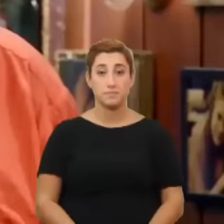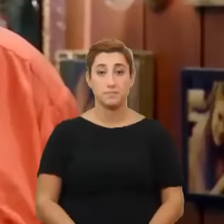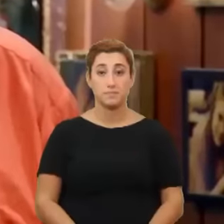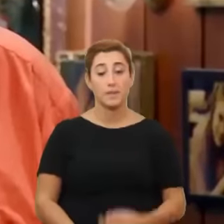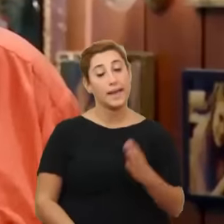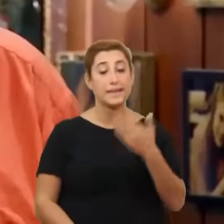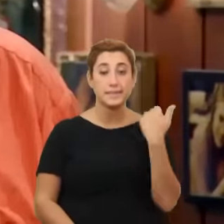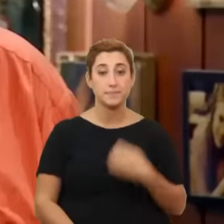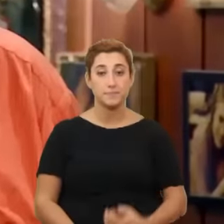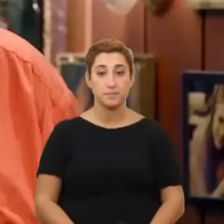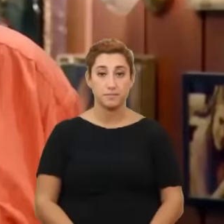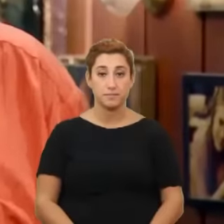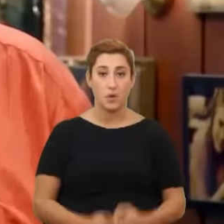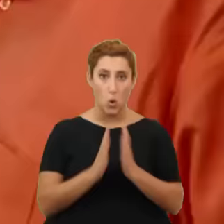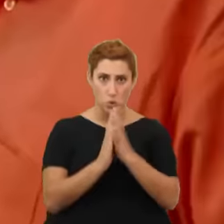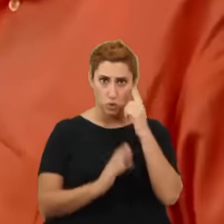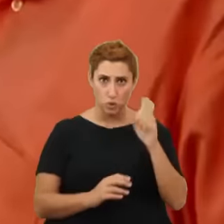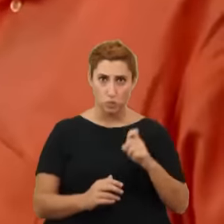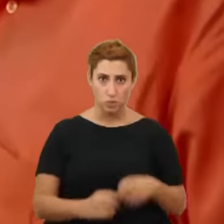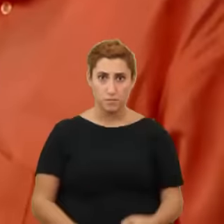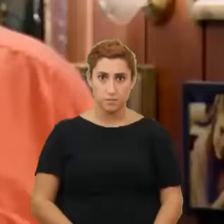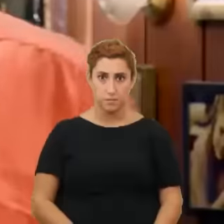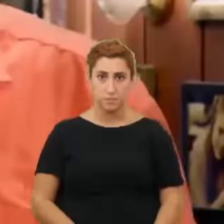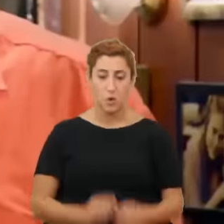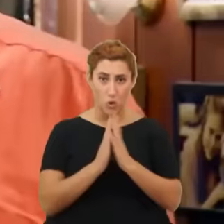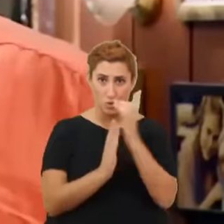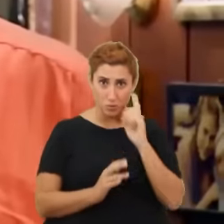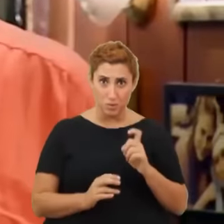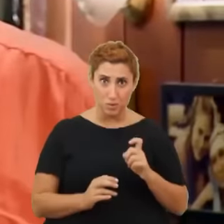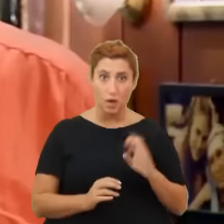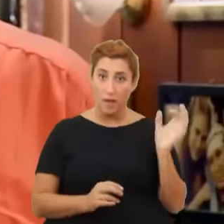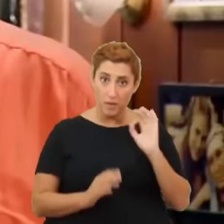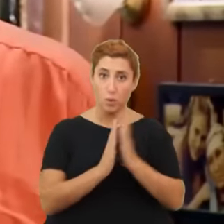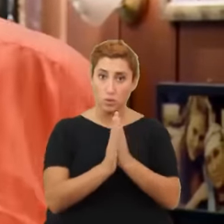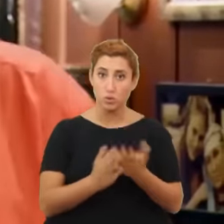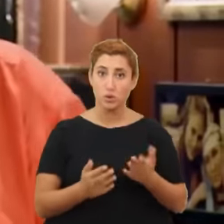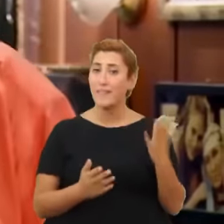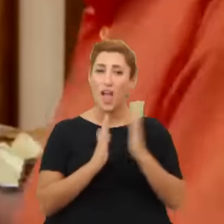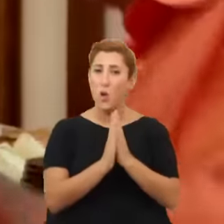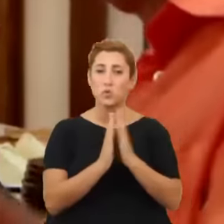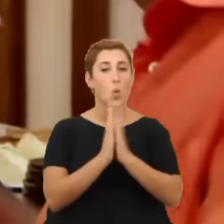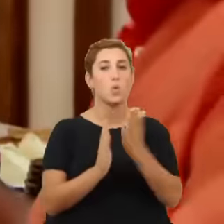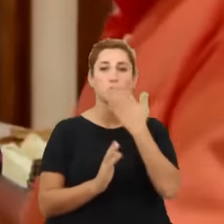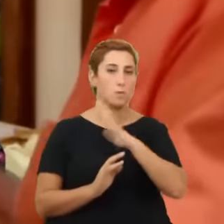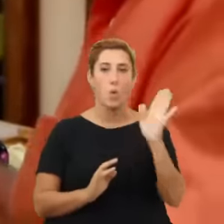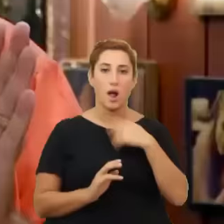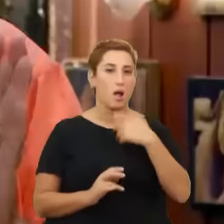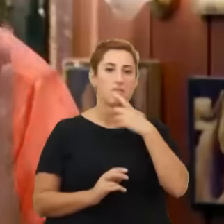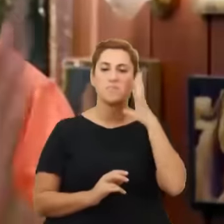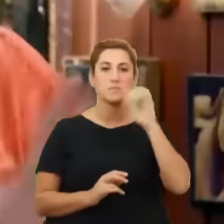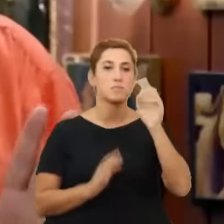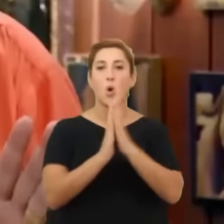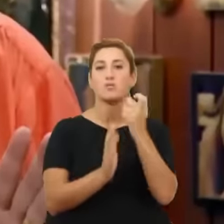müddet düşünüp sertleşti. Özür mü? Özür mü? Eme özür. Niye özürü? Özür mü özür dilemem ben